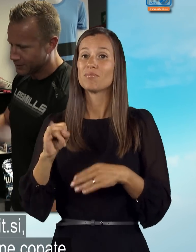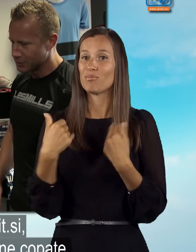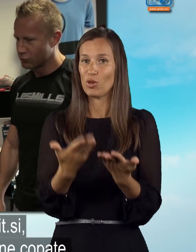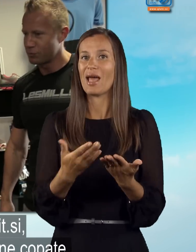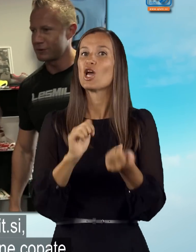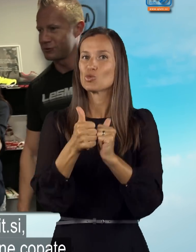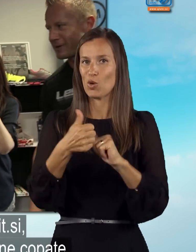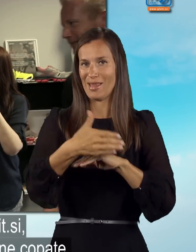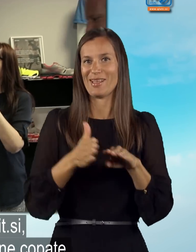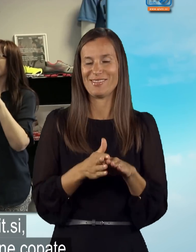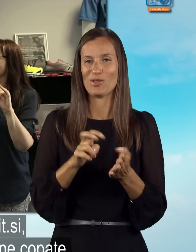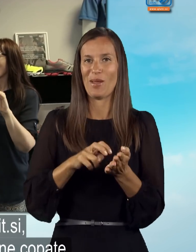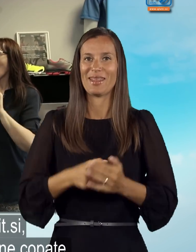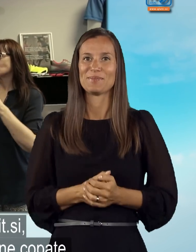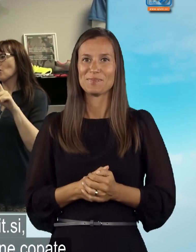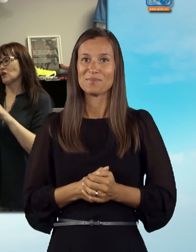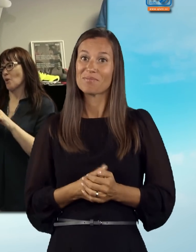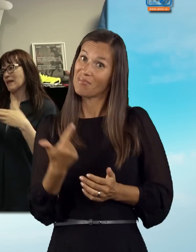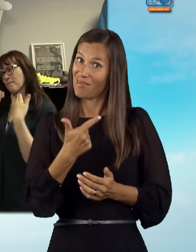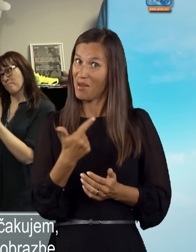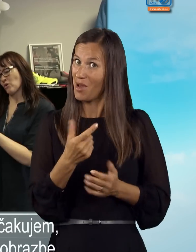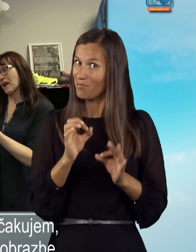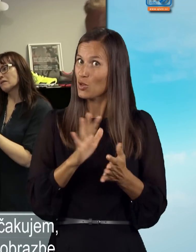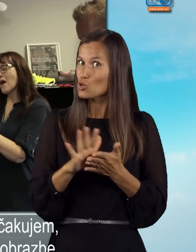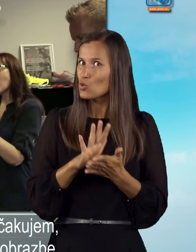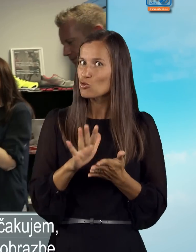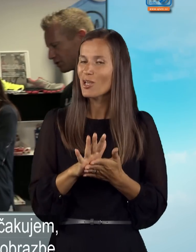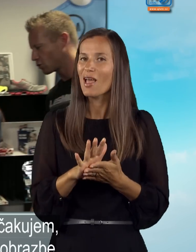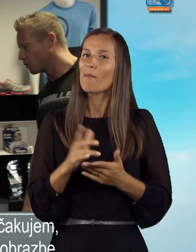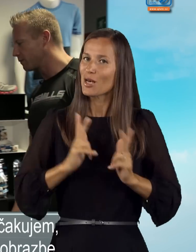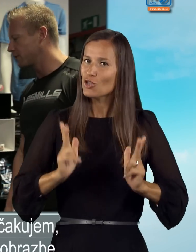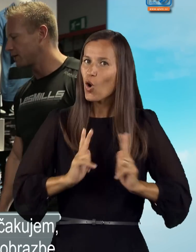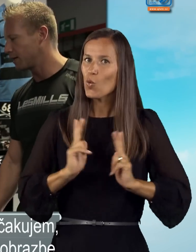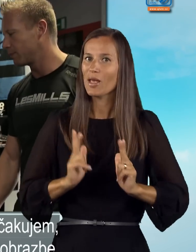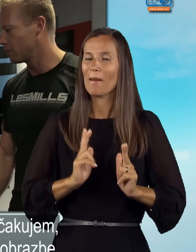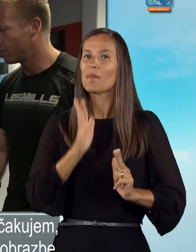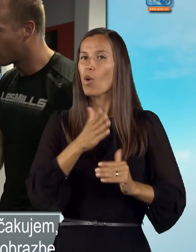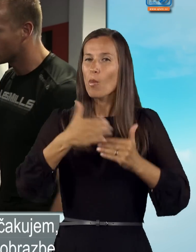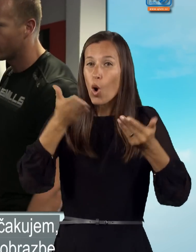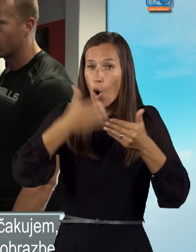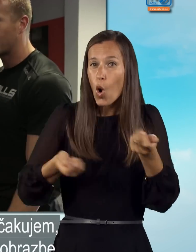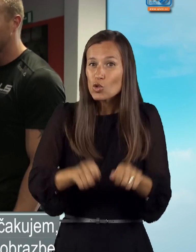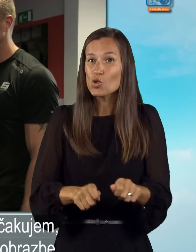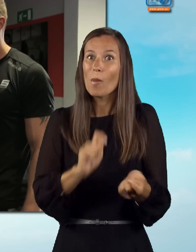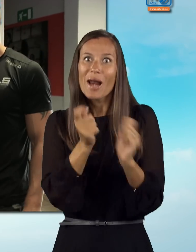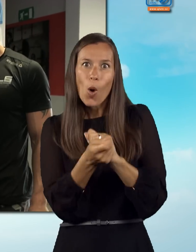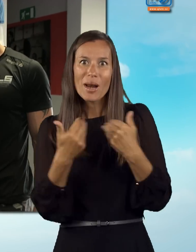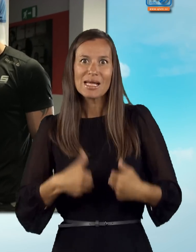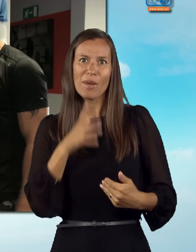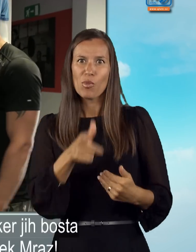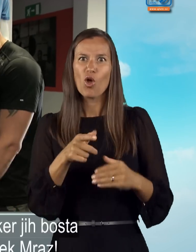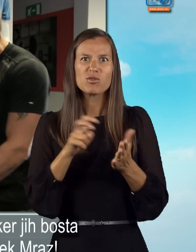podarja Maribo športne copate. Naj vam služijo in pričakujem, da bo v koncu preobrazbe, da